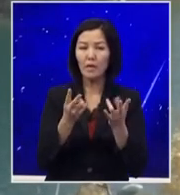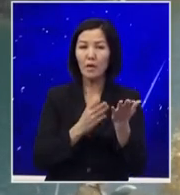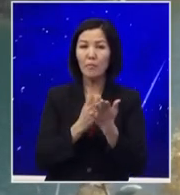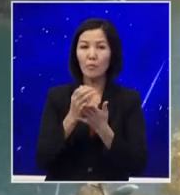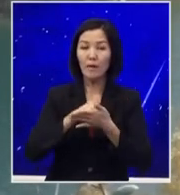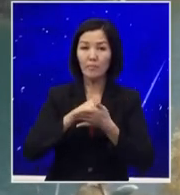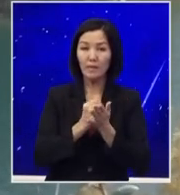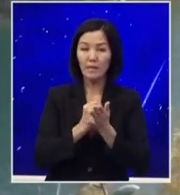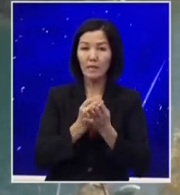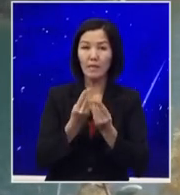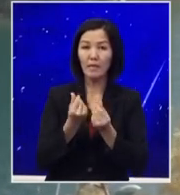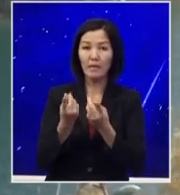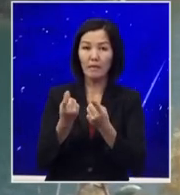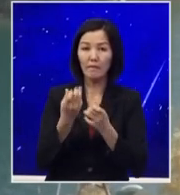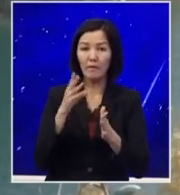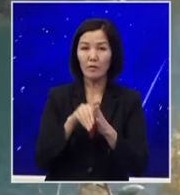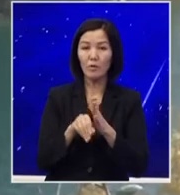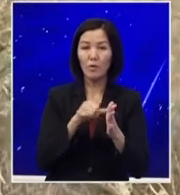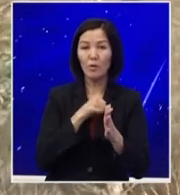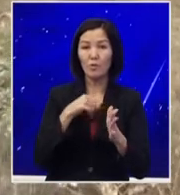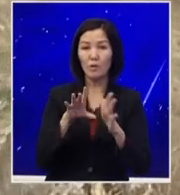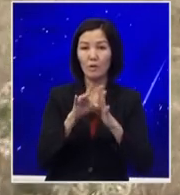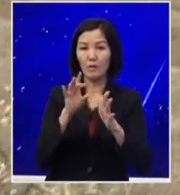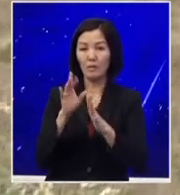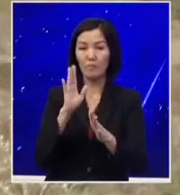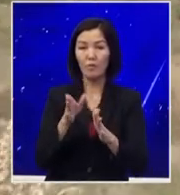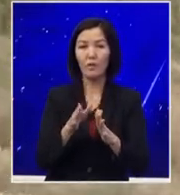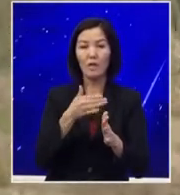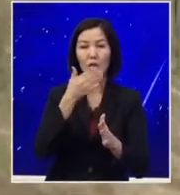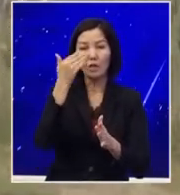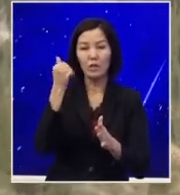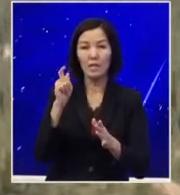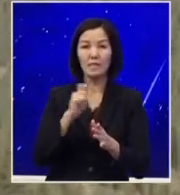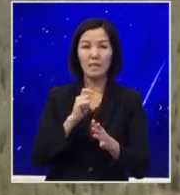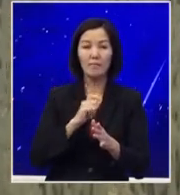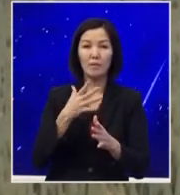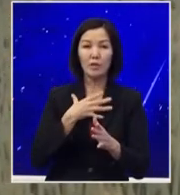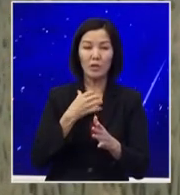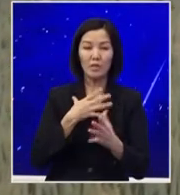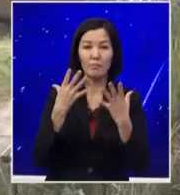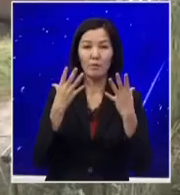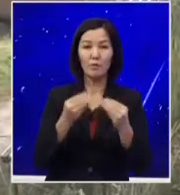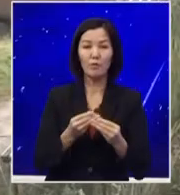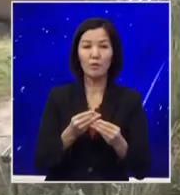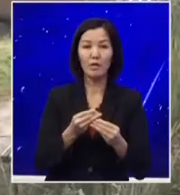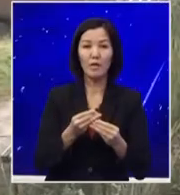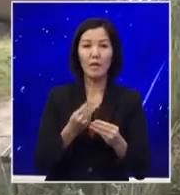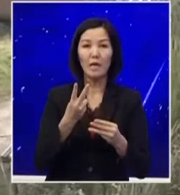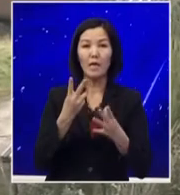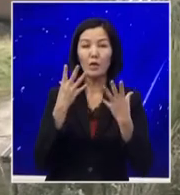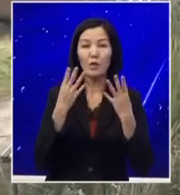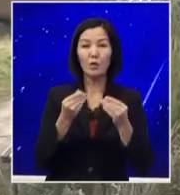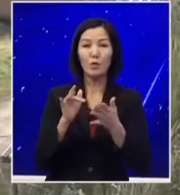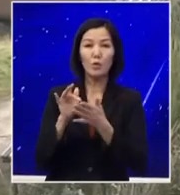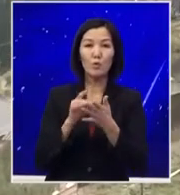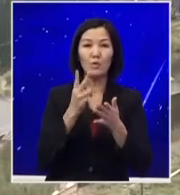соң инвесторлар өздері сарапталады деп ойлаймыз. Жаз айларындағы сенбі жексенбі күндері Көлсай мен Қайыңды шатқалына келетін туристердің